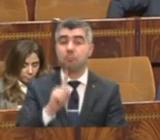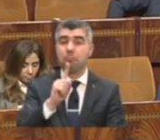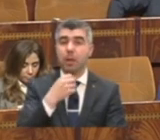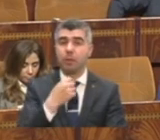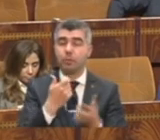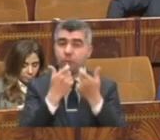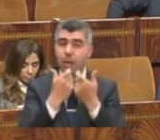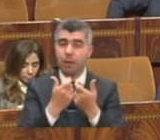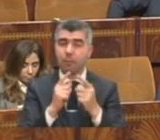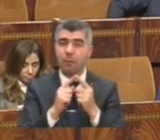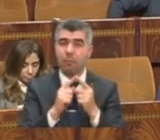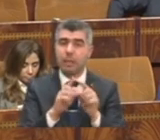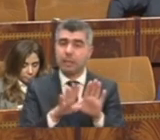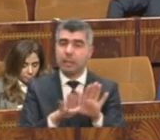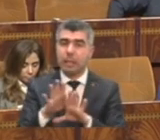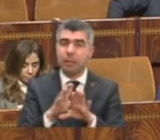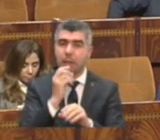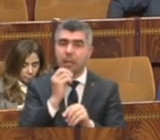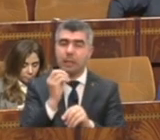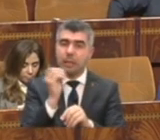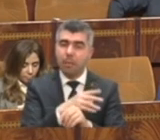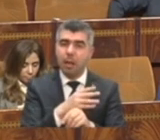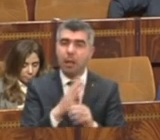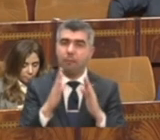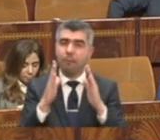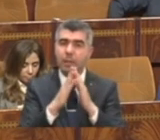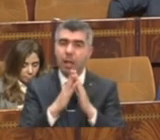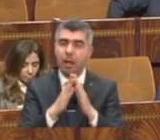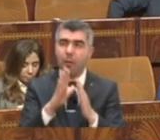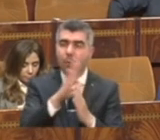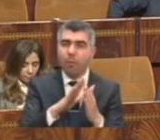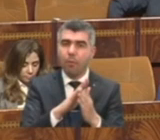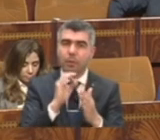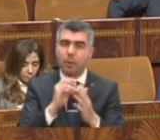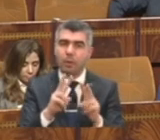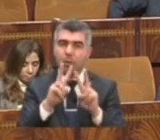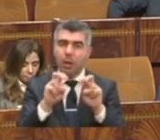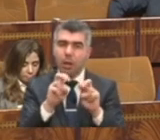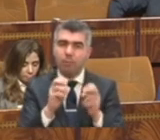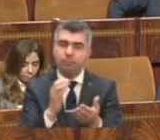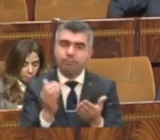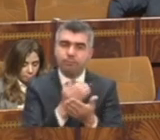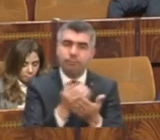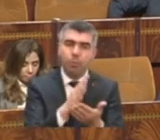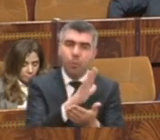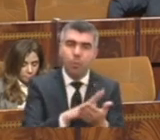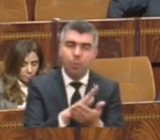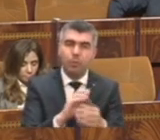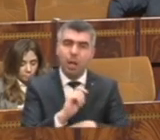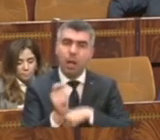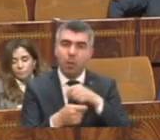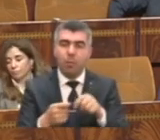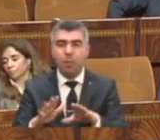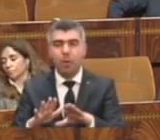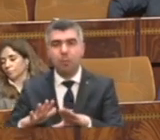الصدد أن إشكال تدبير النفايات المنزلية مختلف مدن وأقاليم المملكة وإنجاز مطارح مراقبة في مجال الحضاري بل حتى القروي